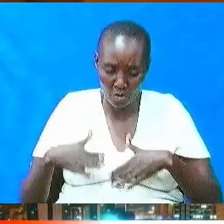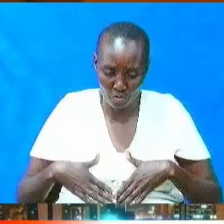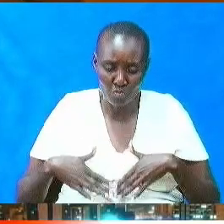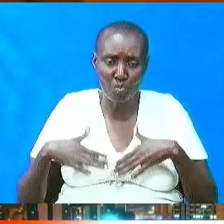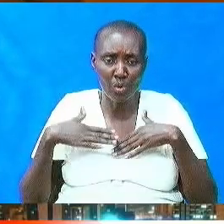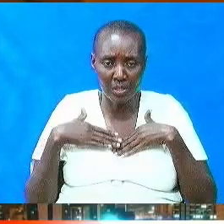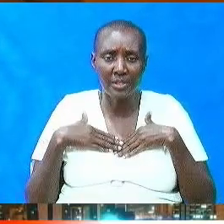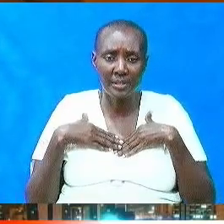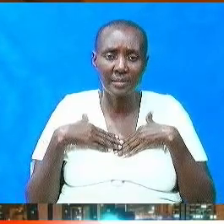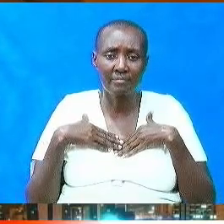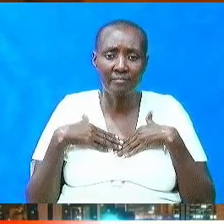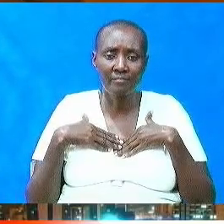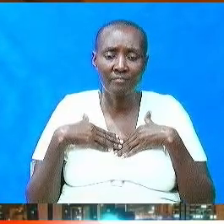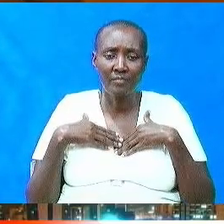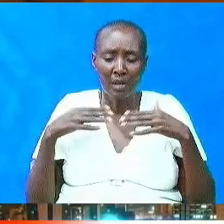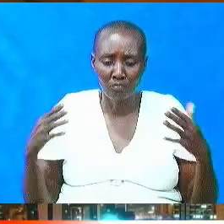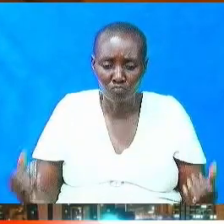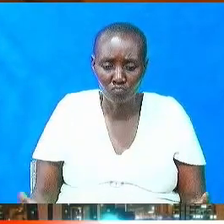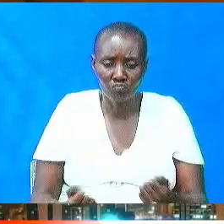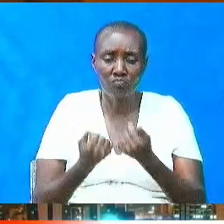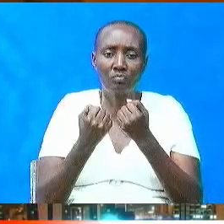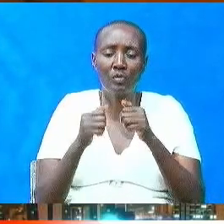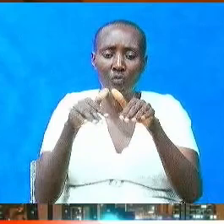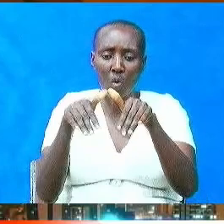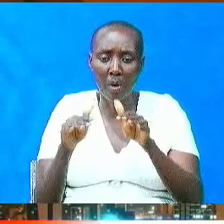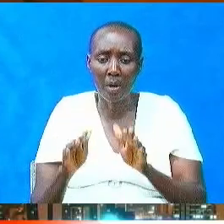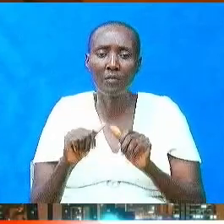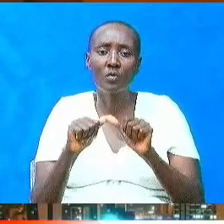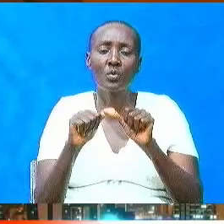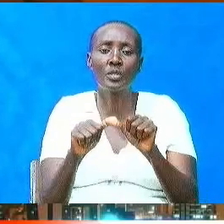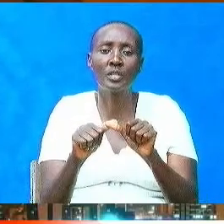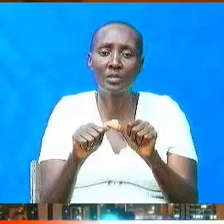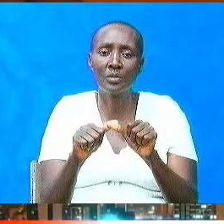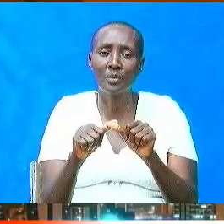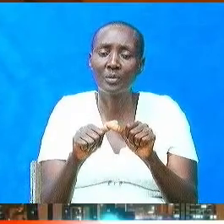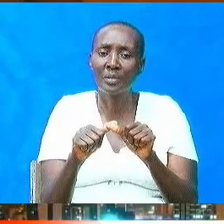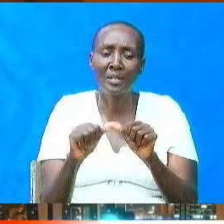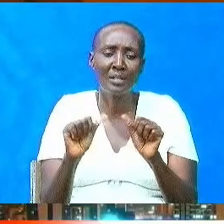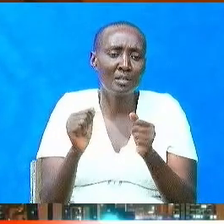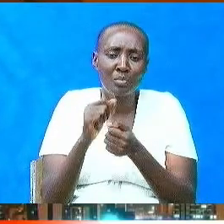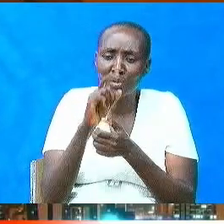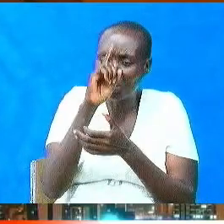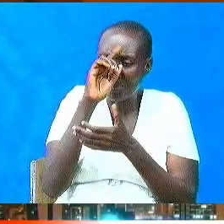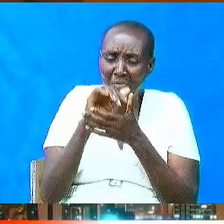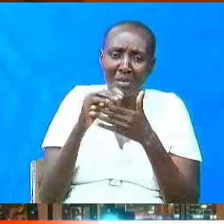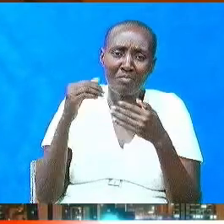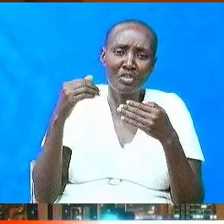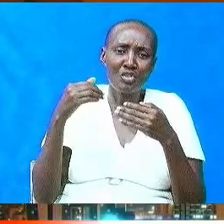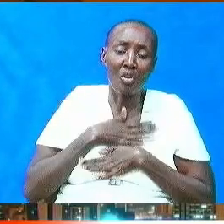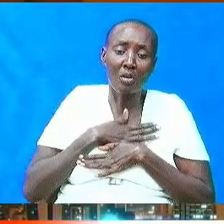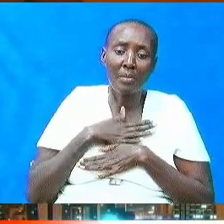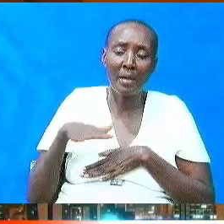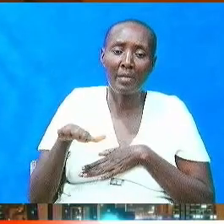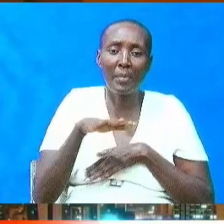being removed from the grave. This is unbelievable. And we have, the place has been